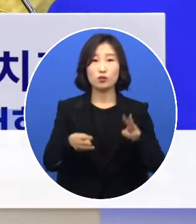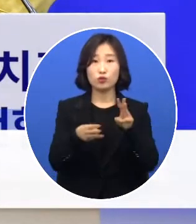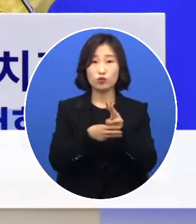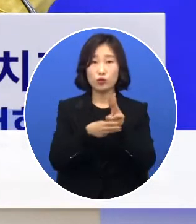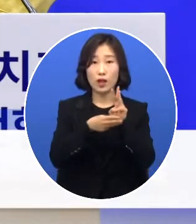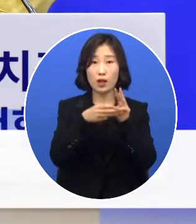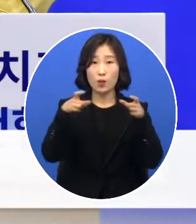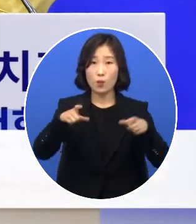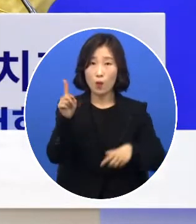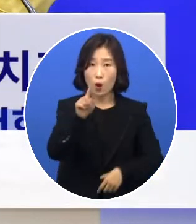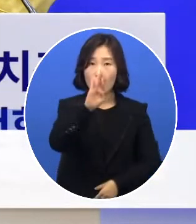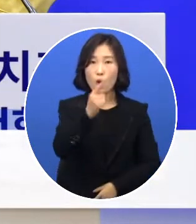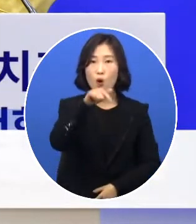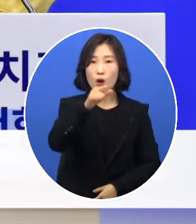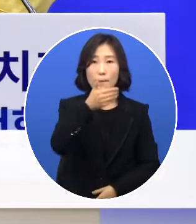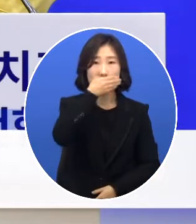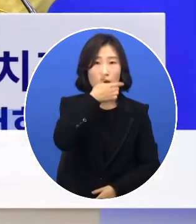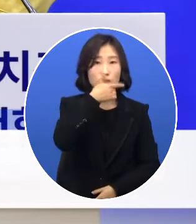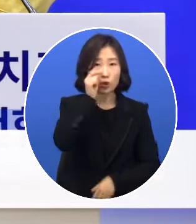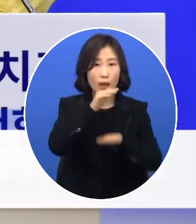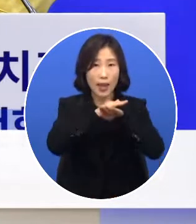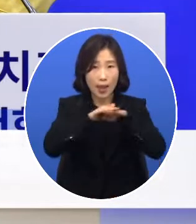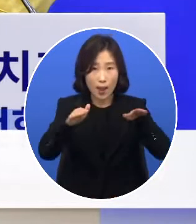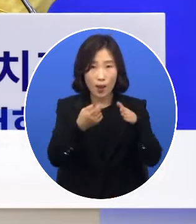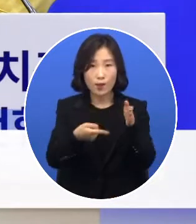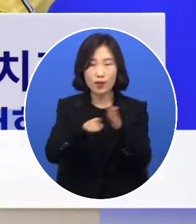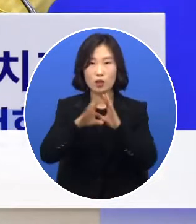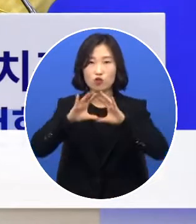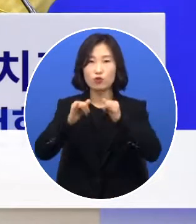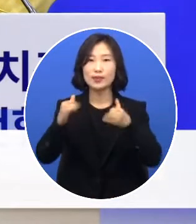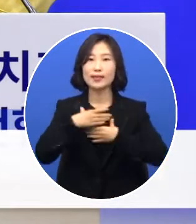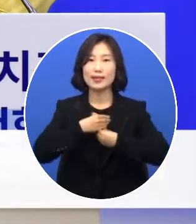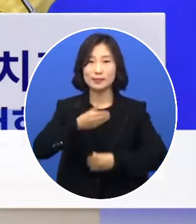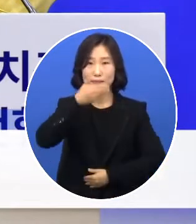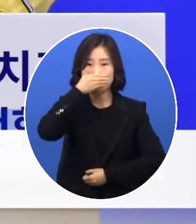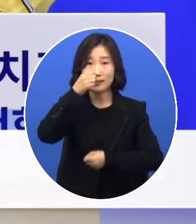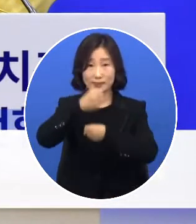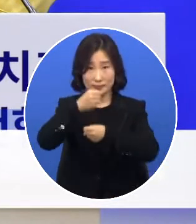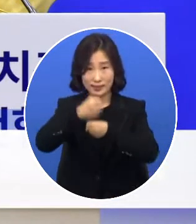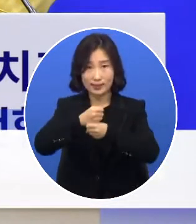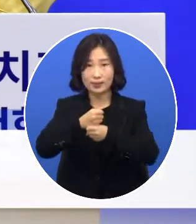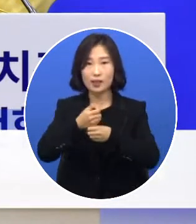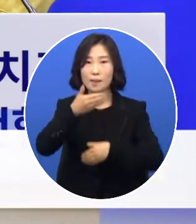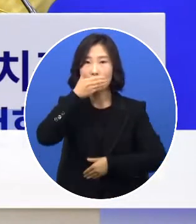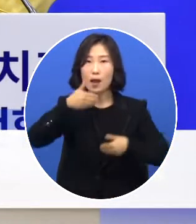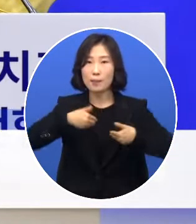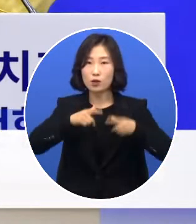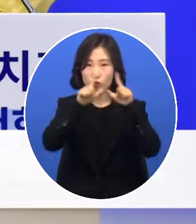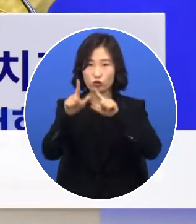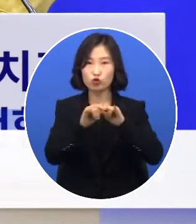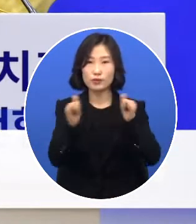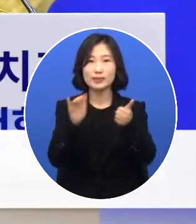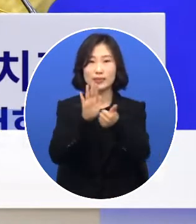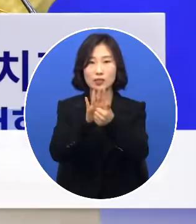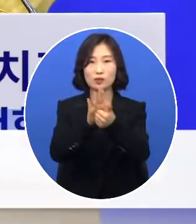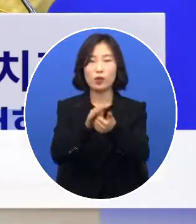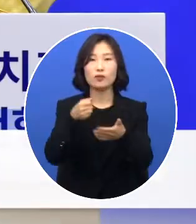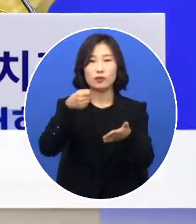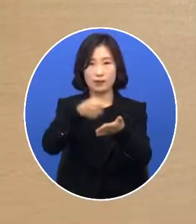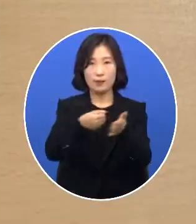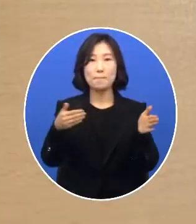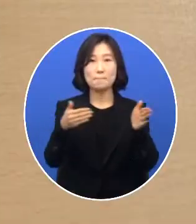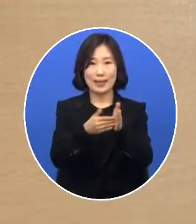보건용 마스크 부족을 해소하기 위해 국민 안심 마스크를 제작하고 마스크가 필요한 주민께 지원을 결정했습니다.